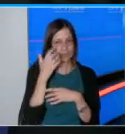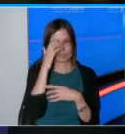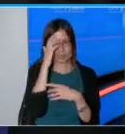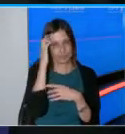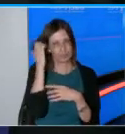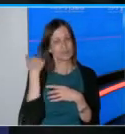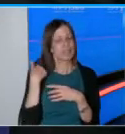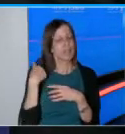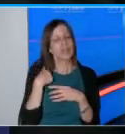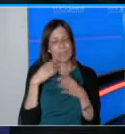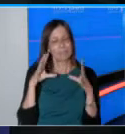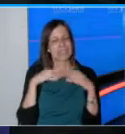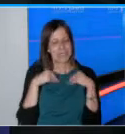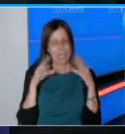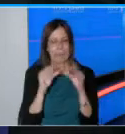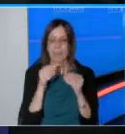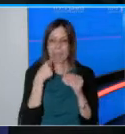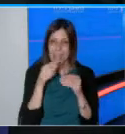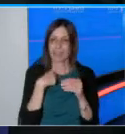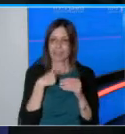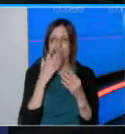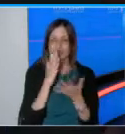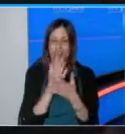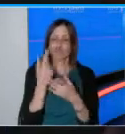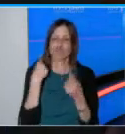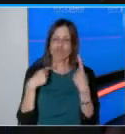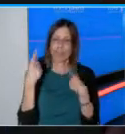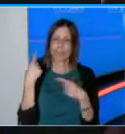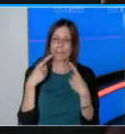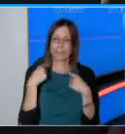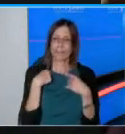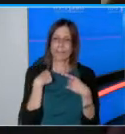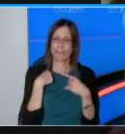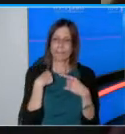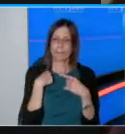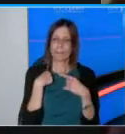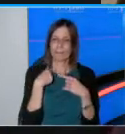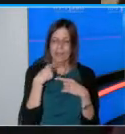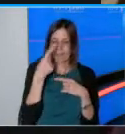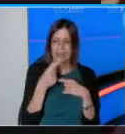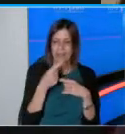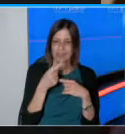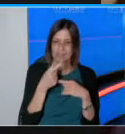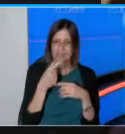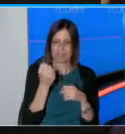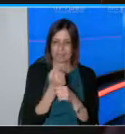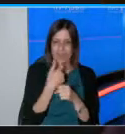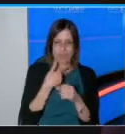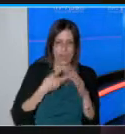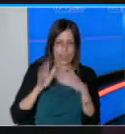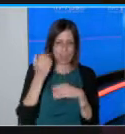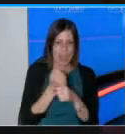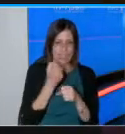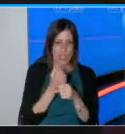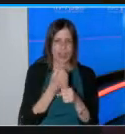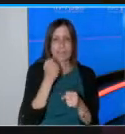אני מסכים עם האמירה הזו. אני לאורך שנים, אני אמרתי לפקודים שלי שכשהם הולכים לבצע